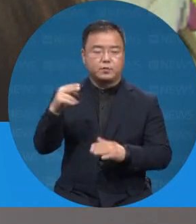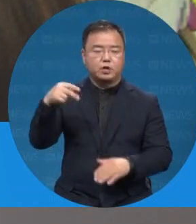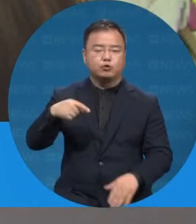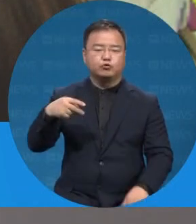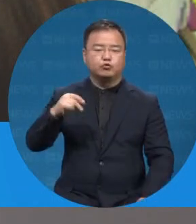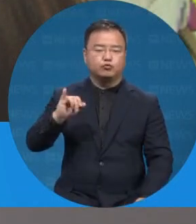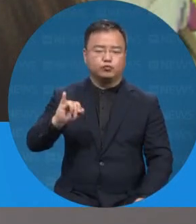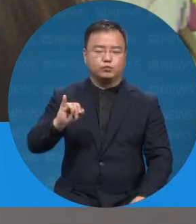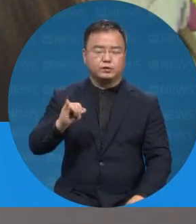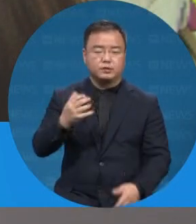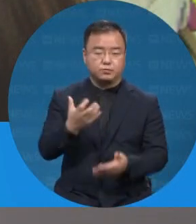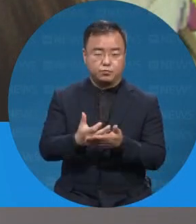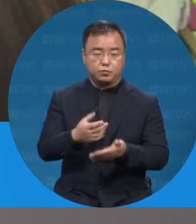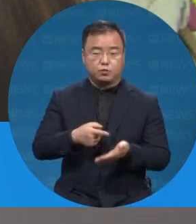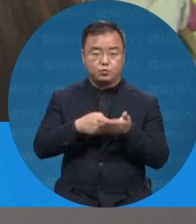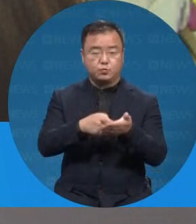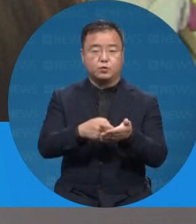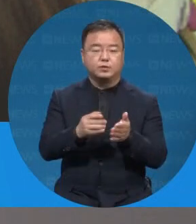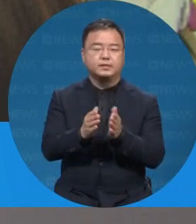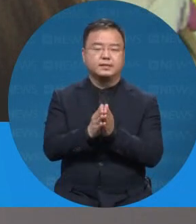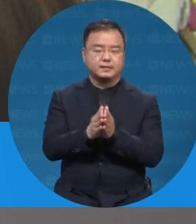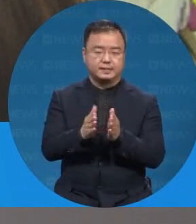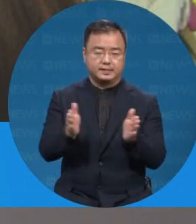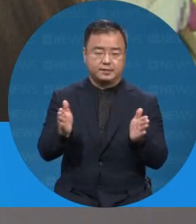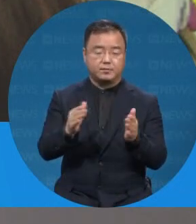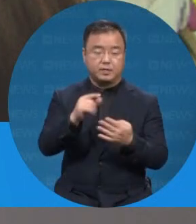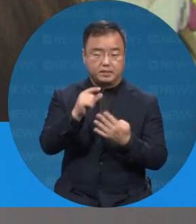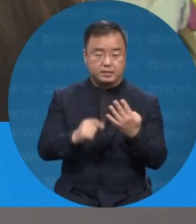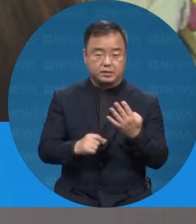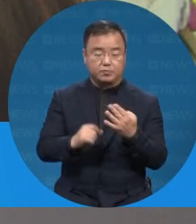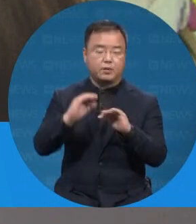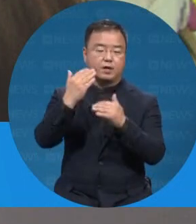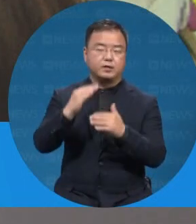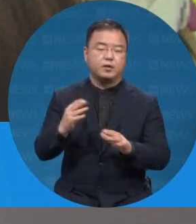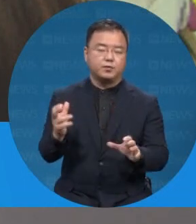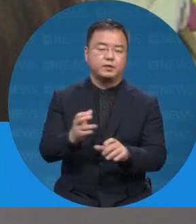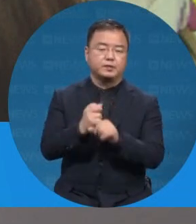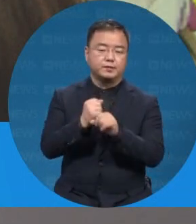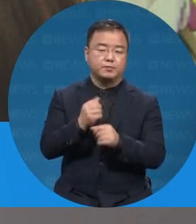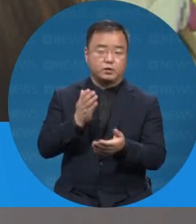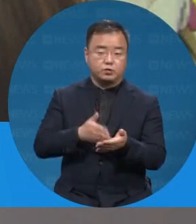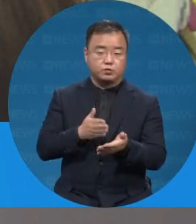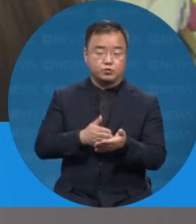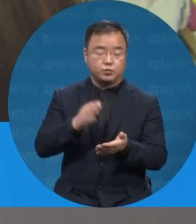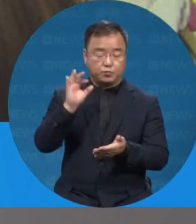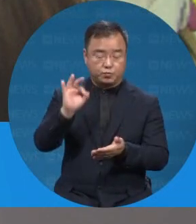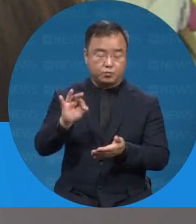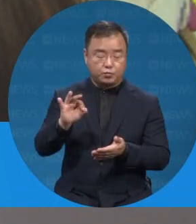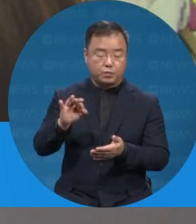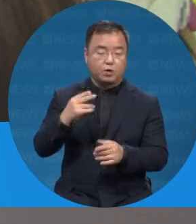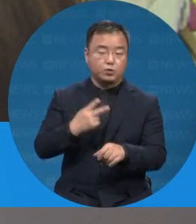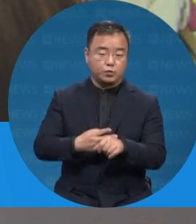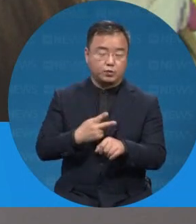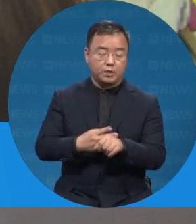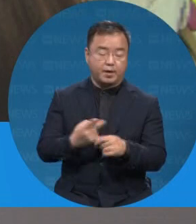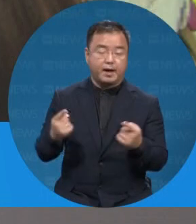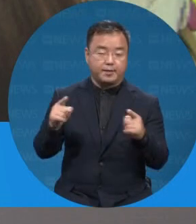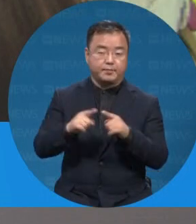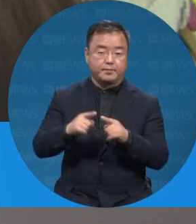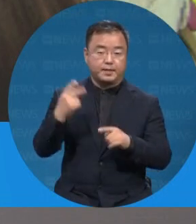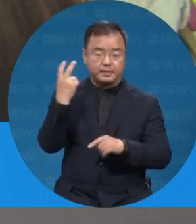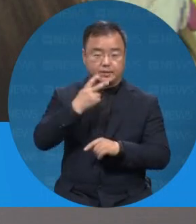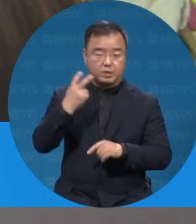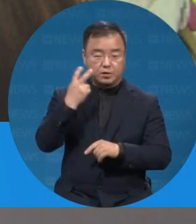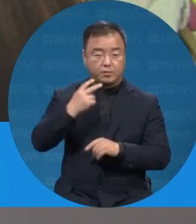데이빌정에 들어갑니다 올해 수시 원서접수 일정과 주요 내용을 정리한 리포트 먼저 보시고 현장교사와 함께 마지막 점검